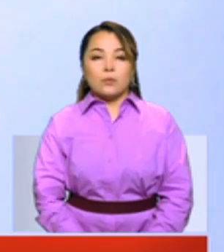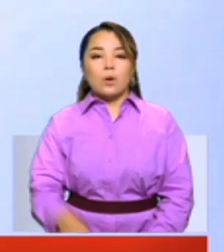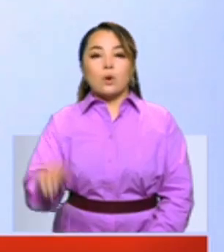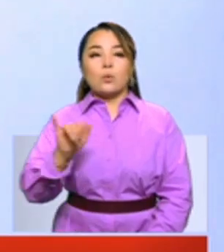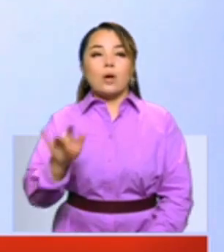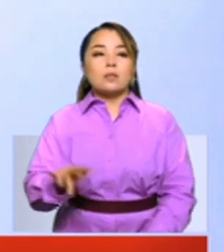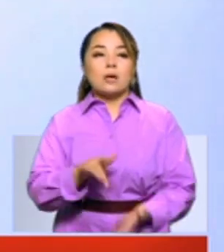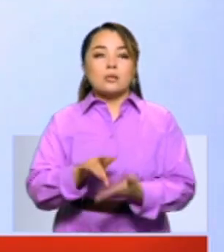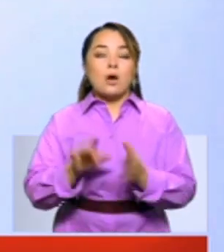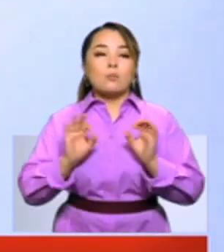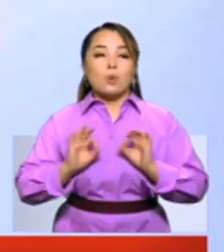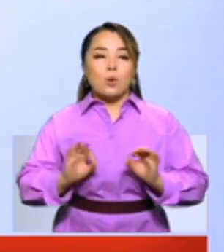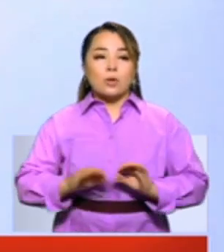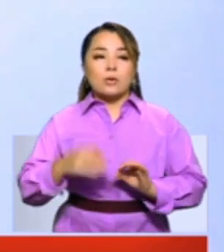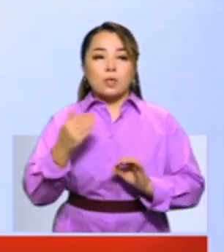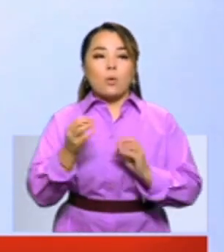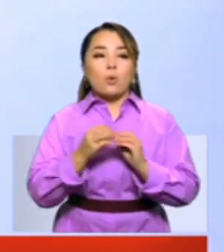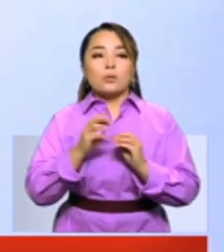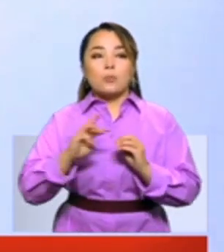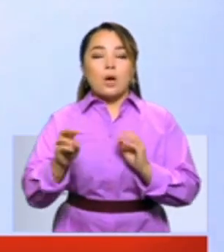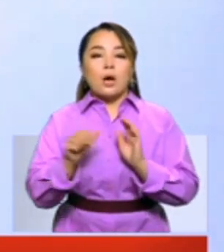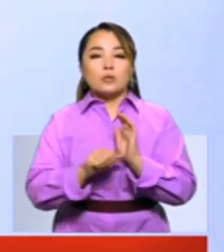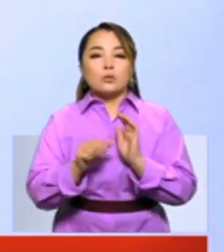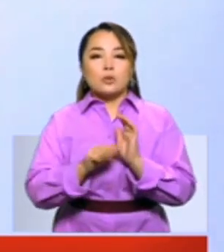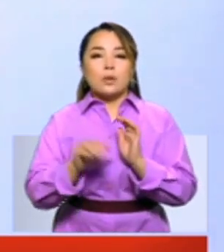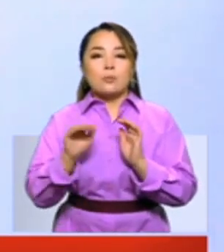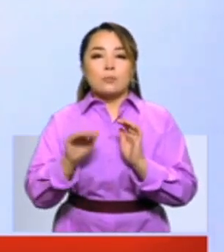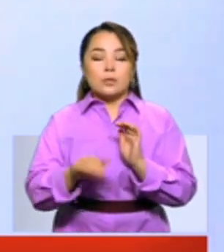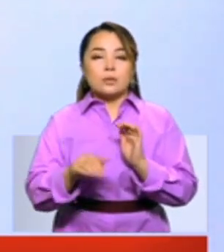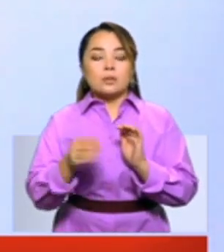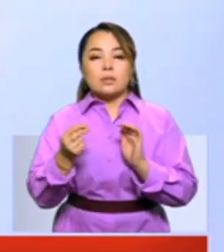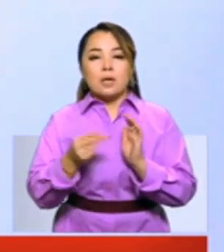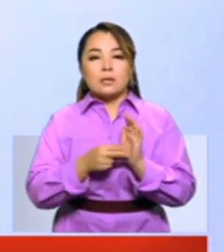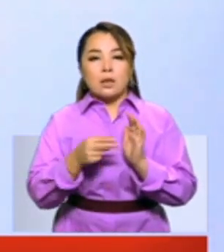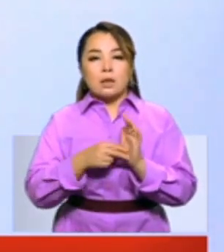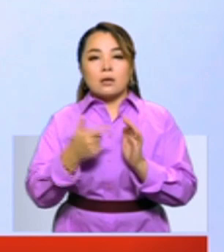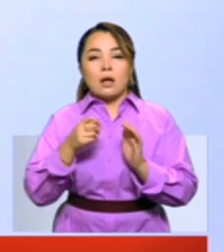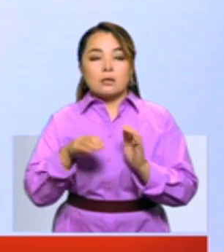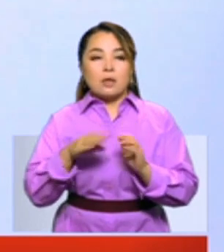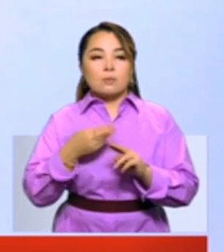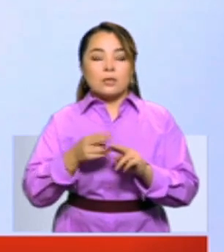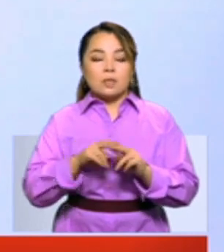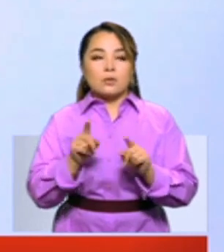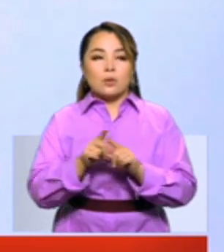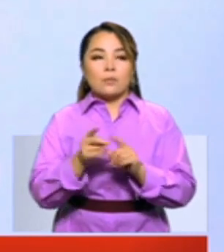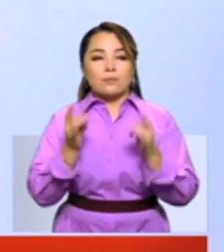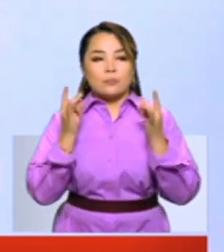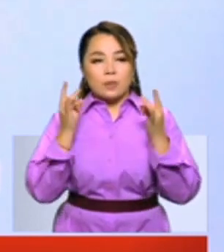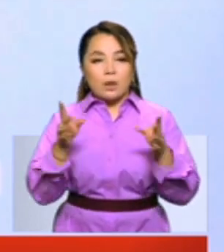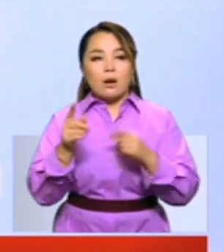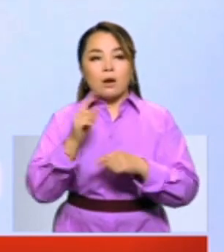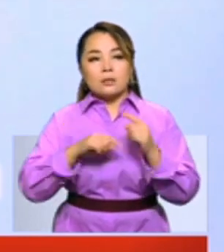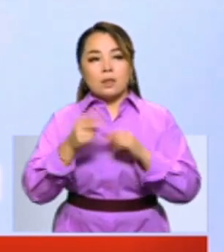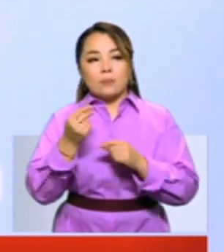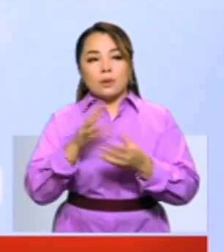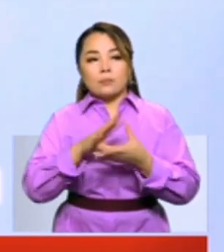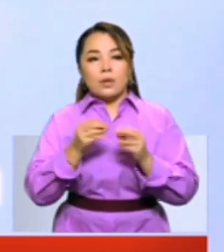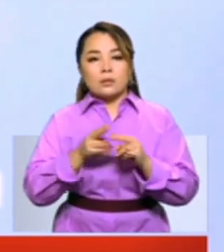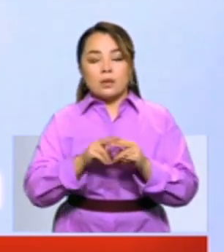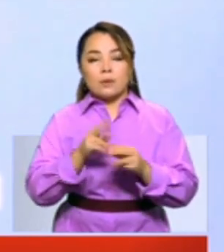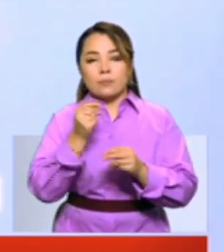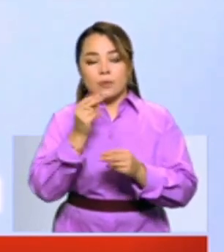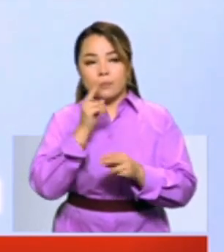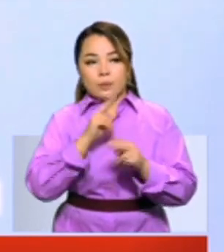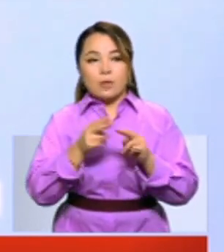Орал қаласының прокуратурасы 10 миллион 600 мың теңге грант соммасын мақсатсыз жұмсап, қайтарымсыз қаржыны желге